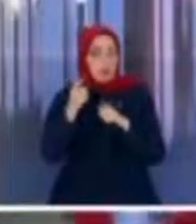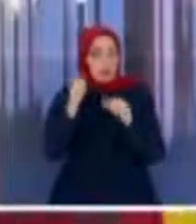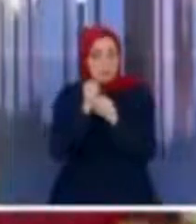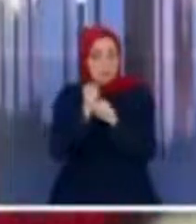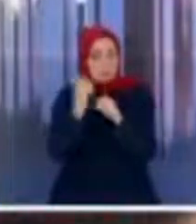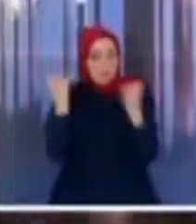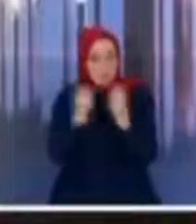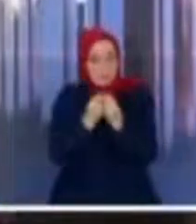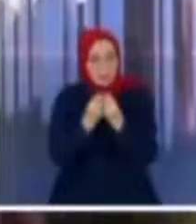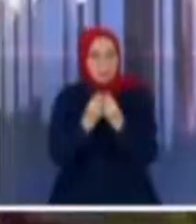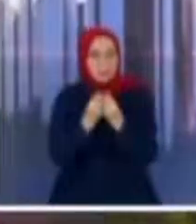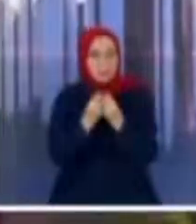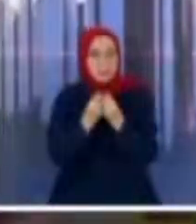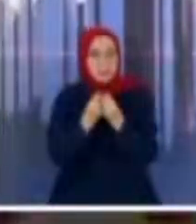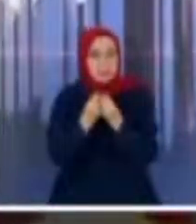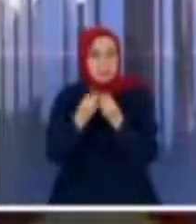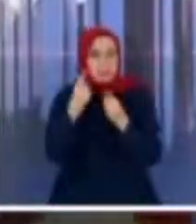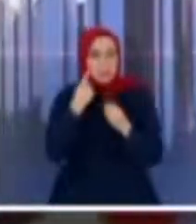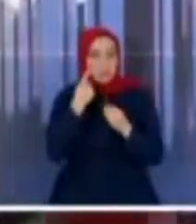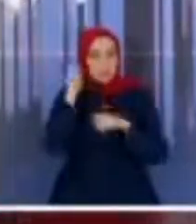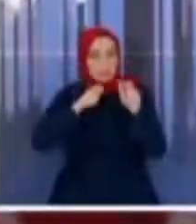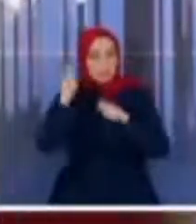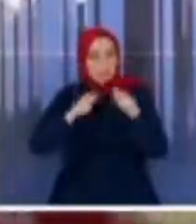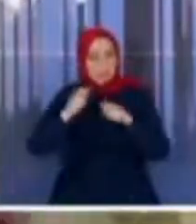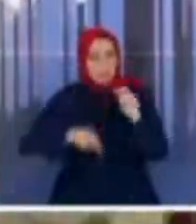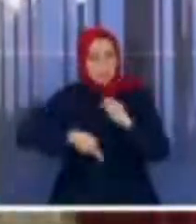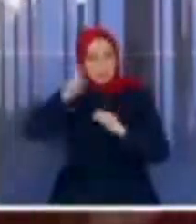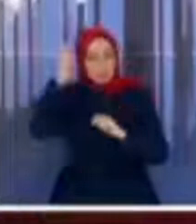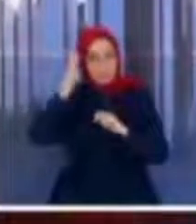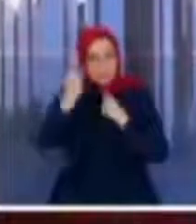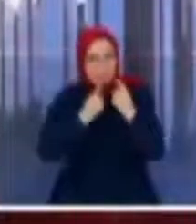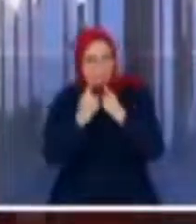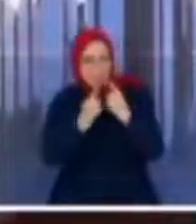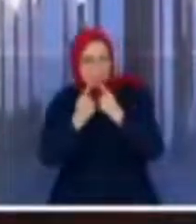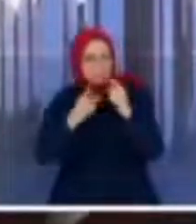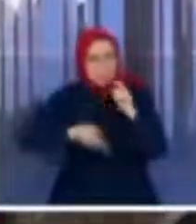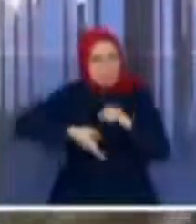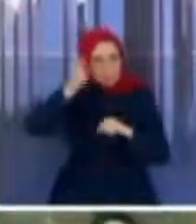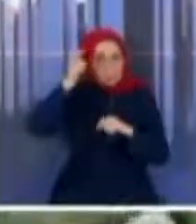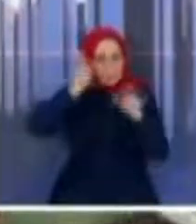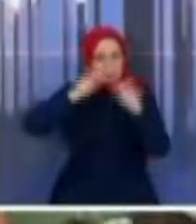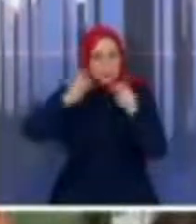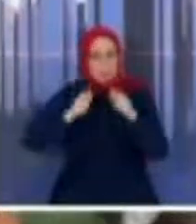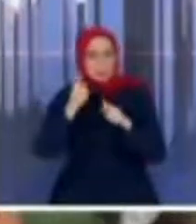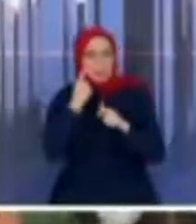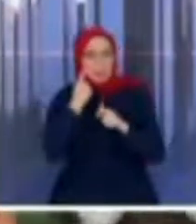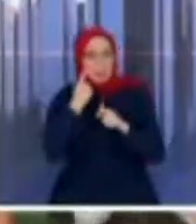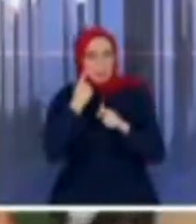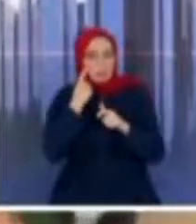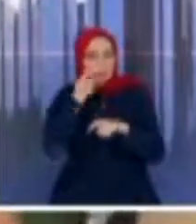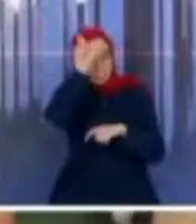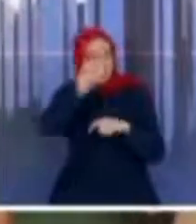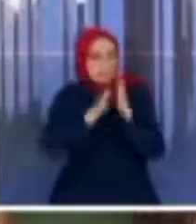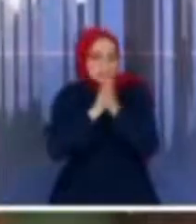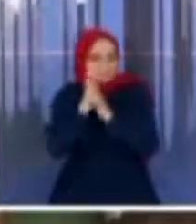فون، دونك جهات مانحه، غالبا الفكره ينجم يناقشك شويه، لكن اغلب العباد يلاحظوا يقول لك الشخص هذا هو